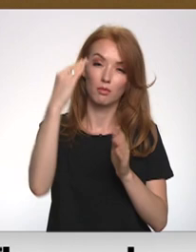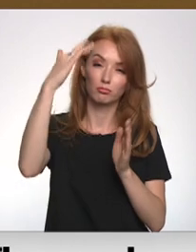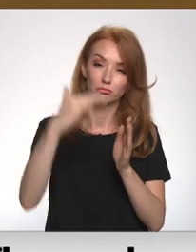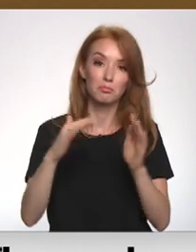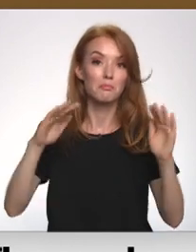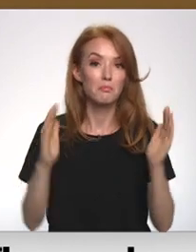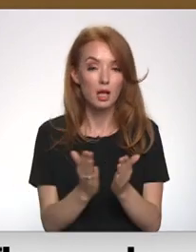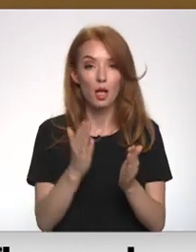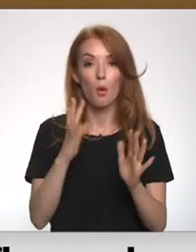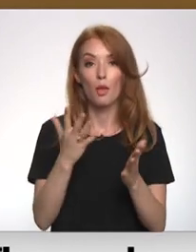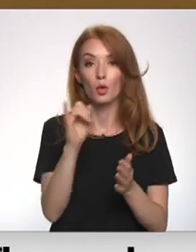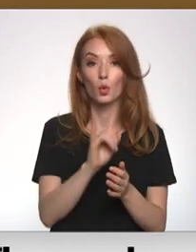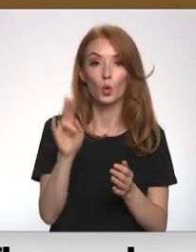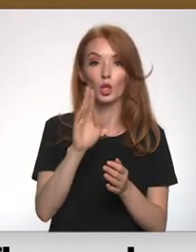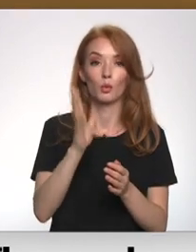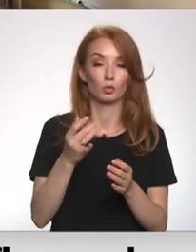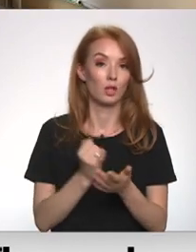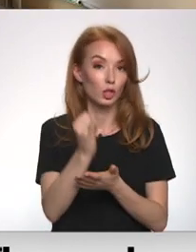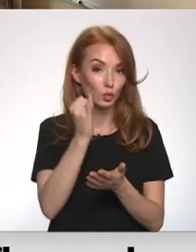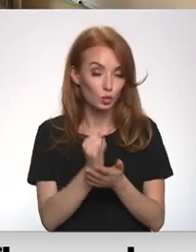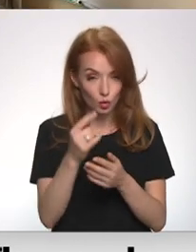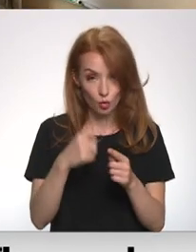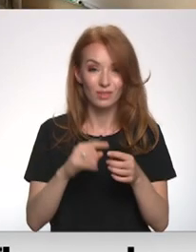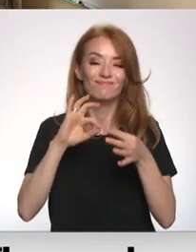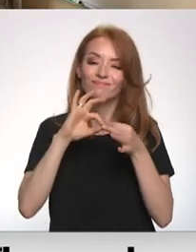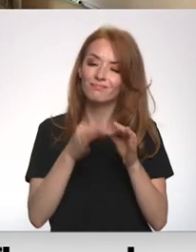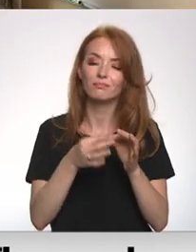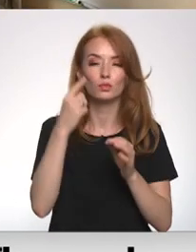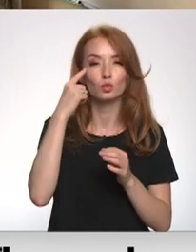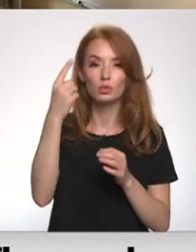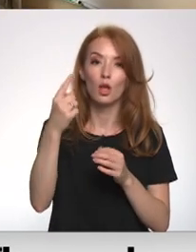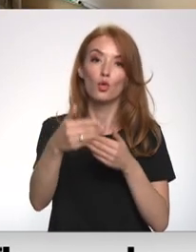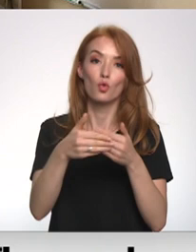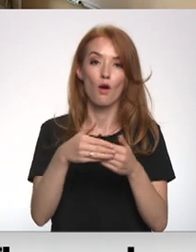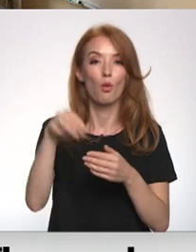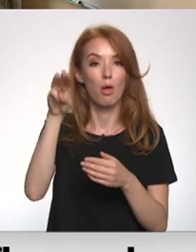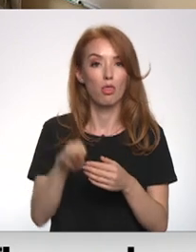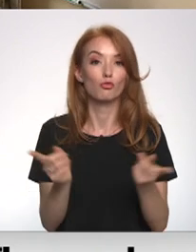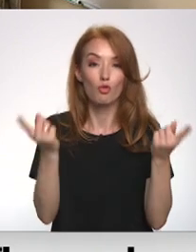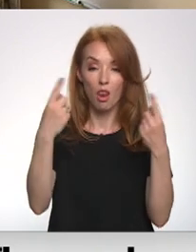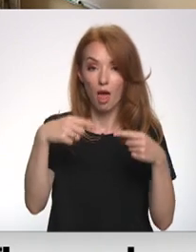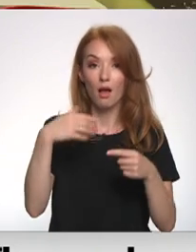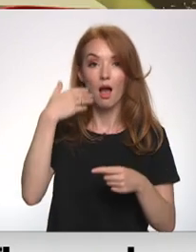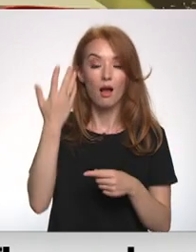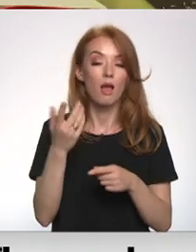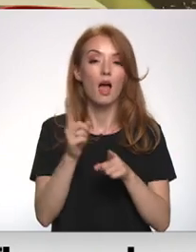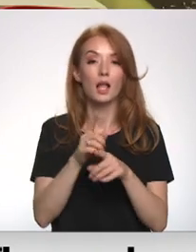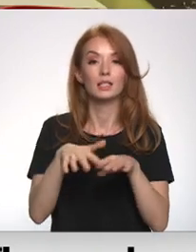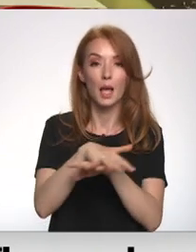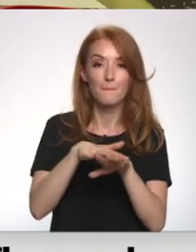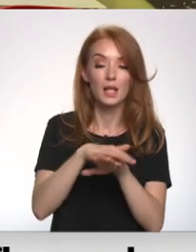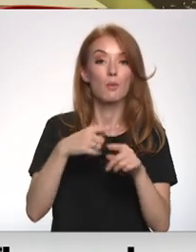jūnijā paredzētas ekskursijas. Skaidrākas detaļas būs zināmas tuvāko mēnešu laikā, kad arī sabiedrība